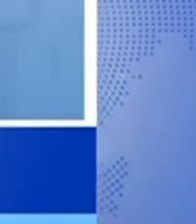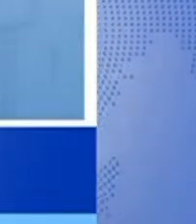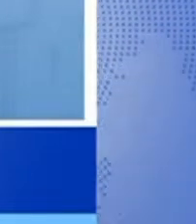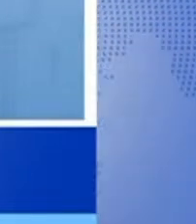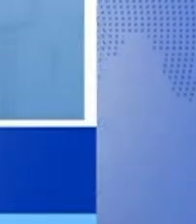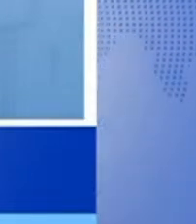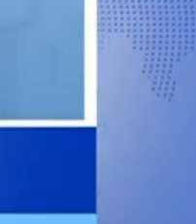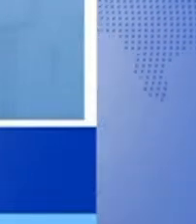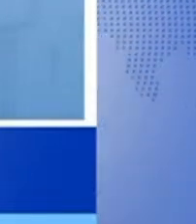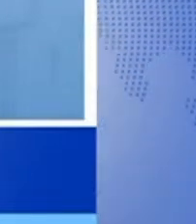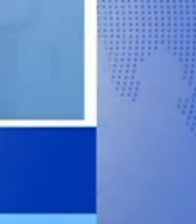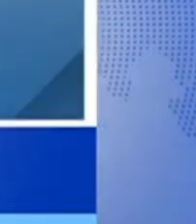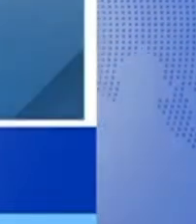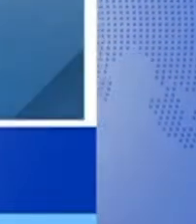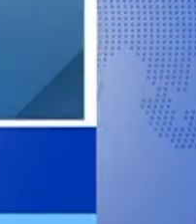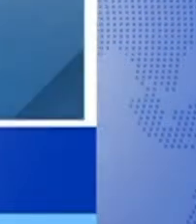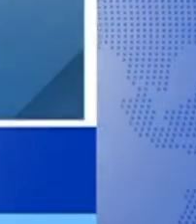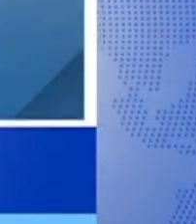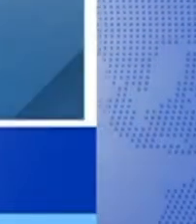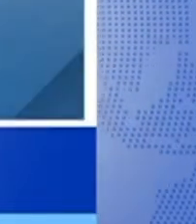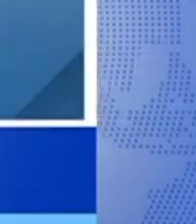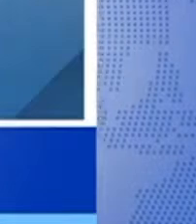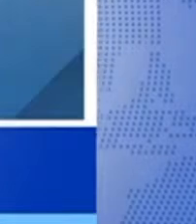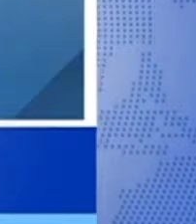session de ce 1er février.